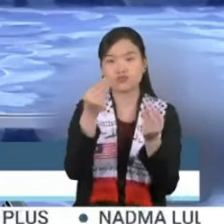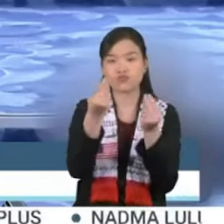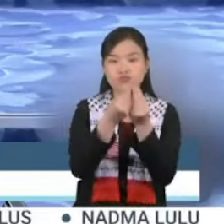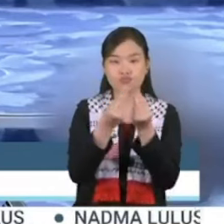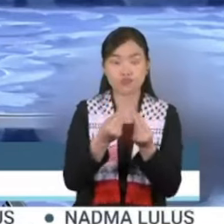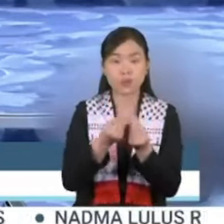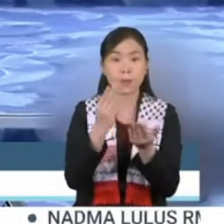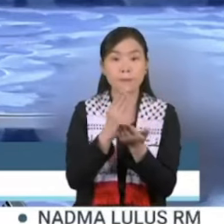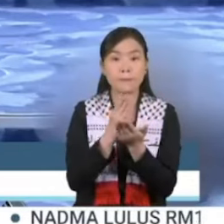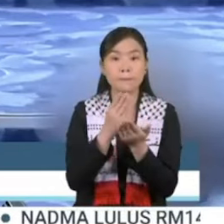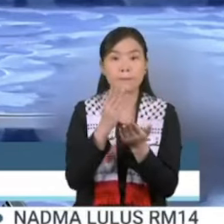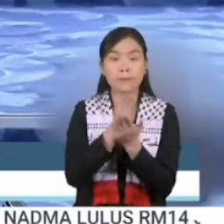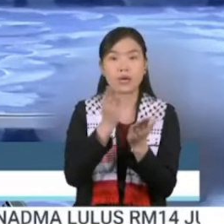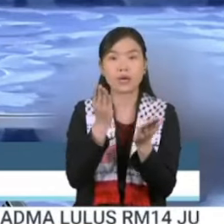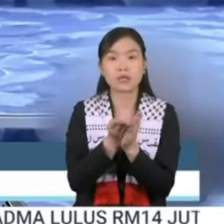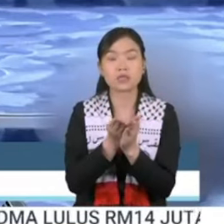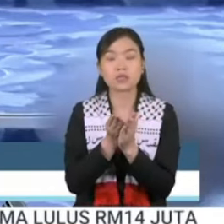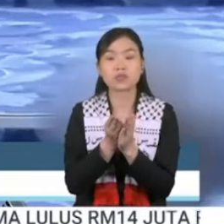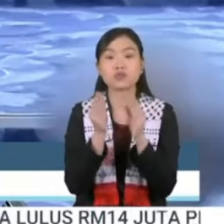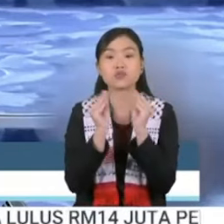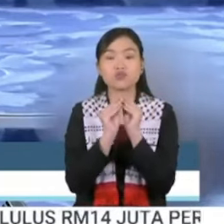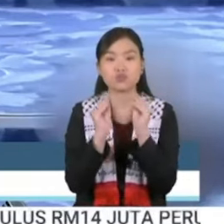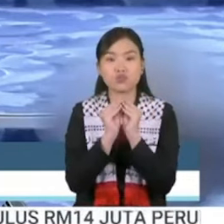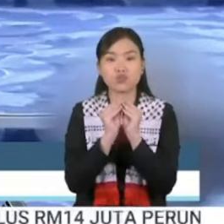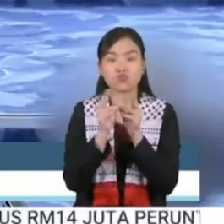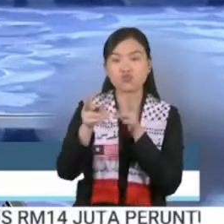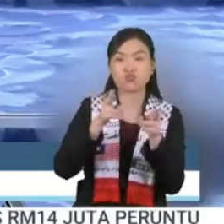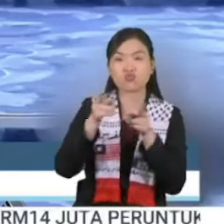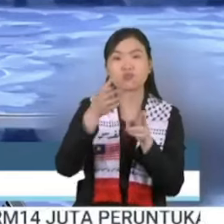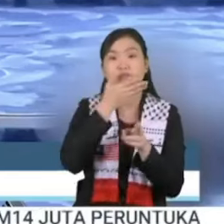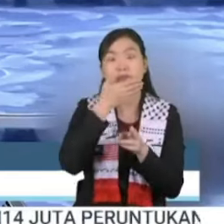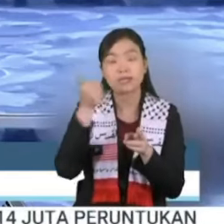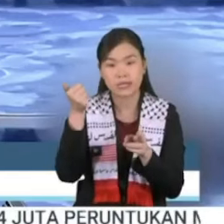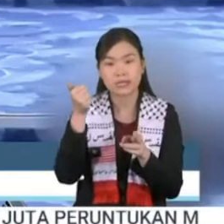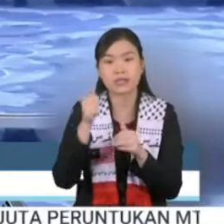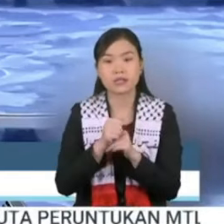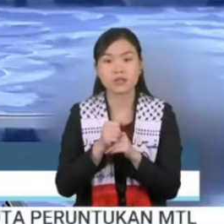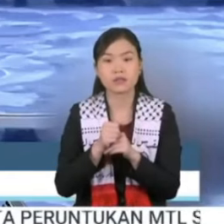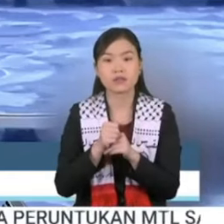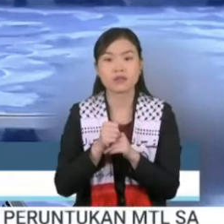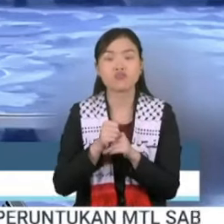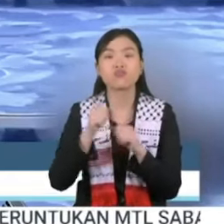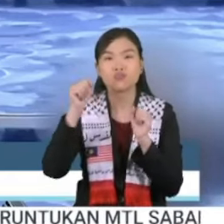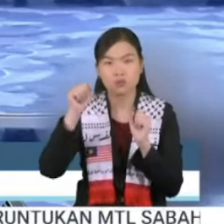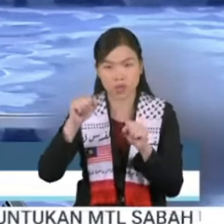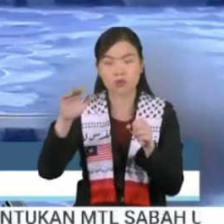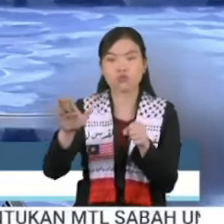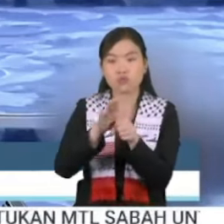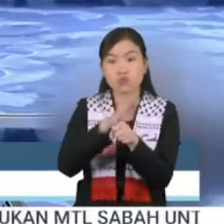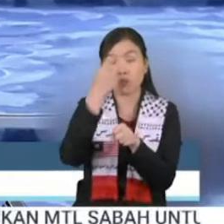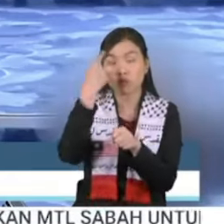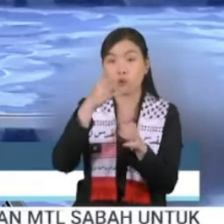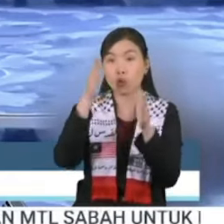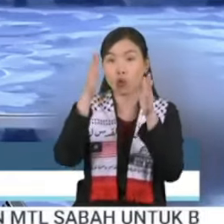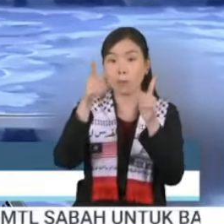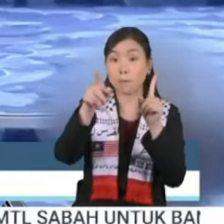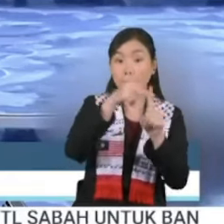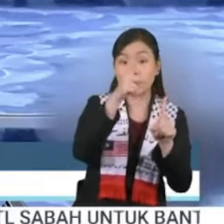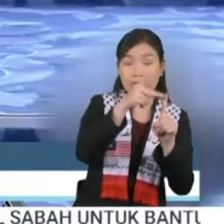mengurus sungai itu dengan lebih berkesan. Kapasitinya boleh memenuhi keperluan Pulau Pinang sebagian